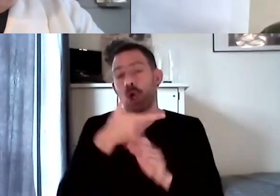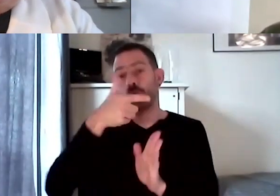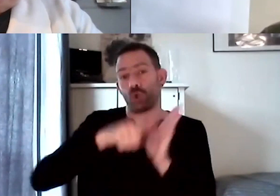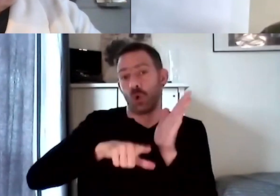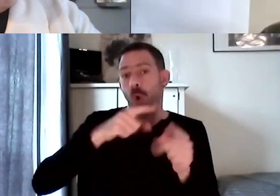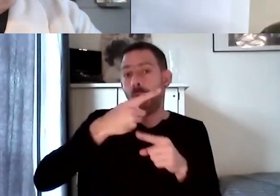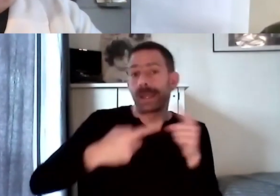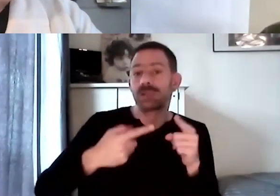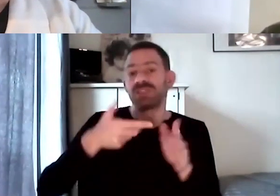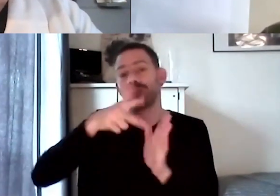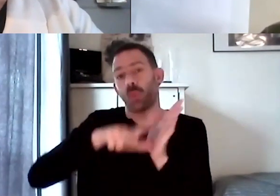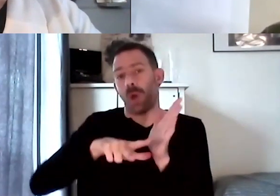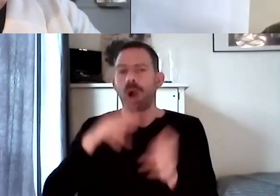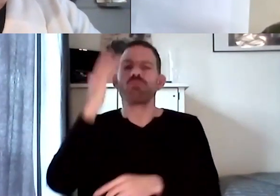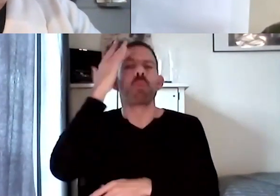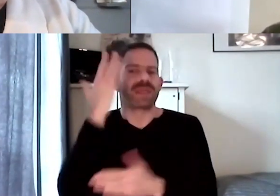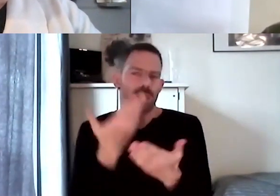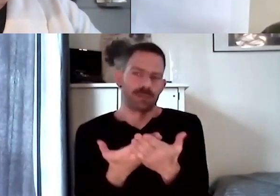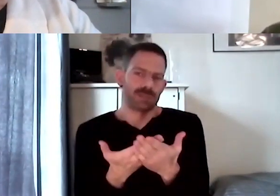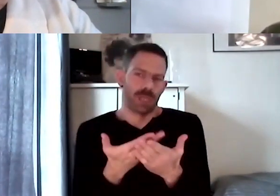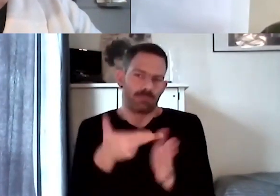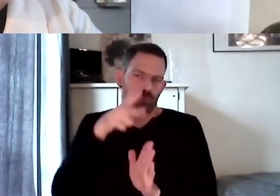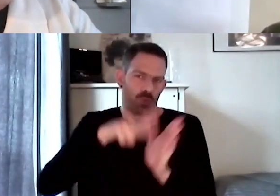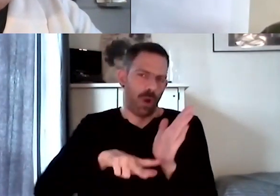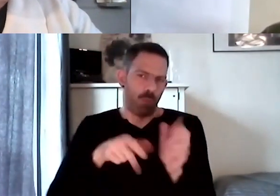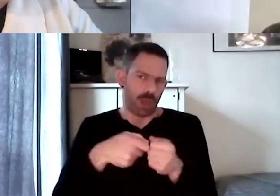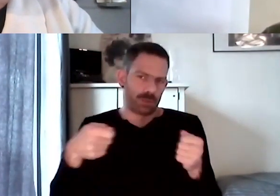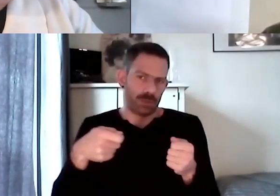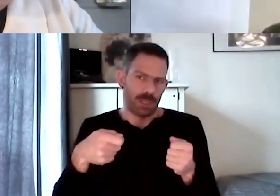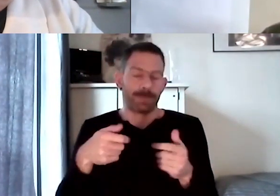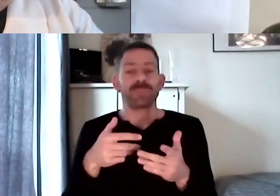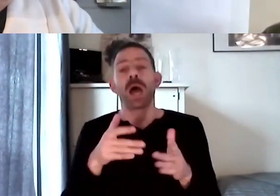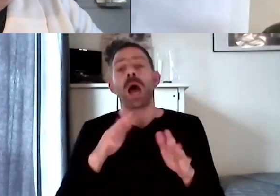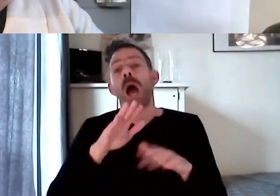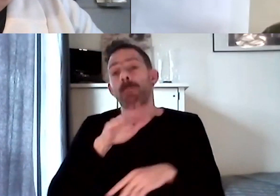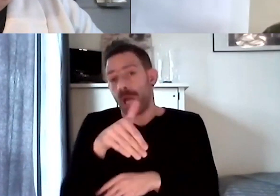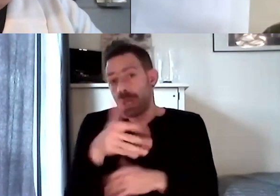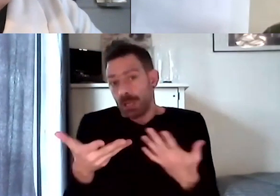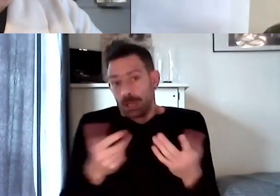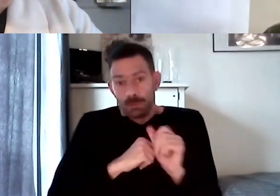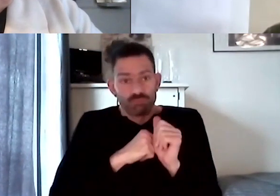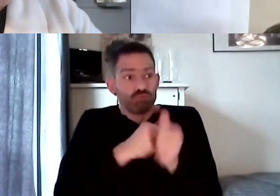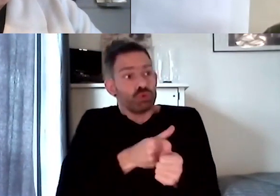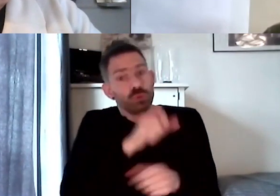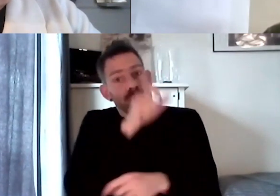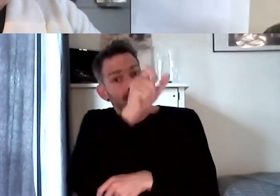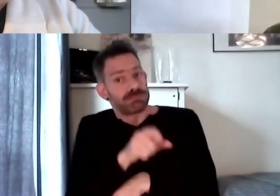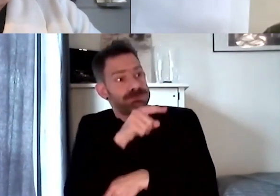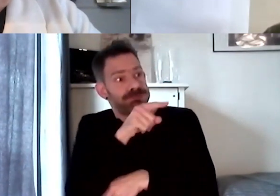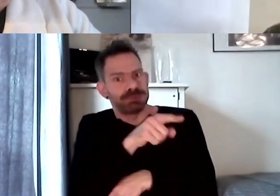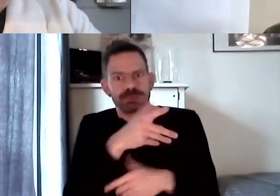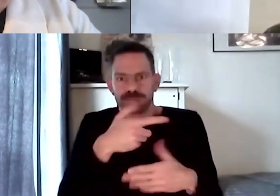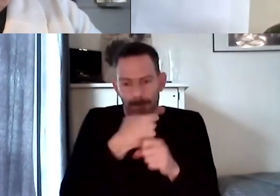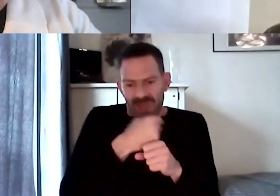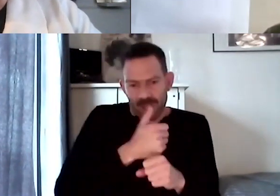en moyenne, c'est ça. Après, selon ce que la personne, la rapidité de la personne sur son travail